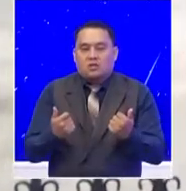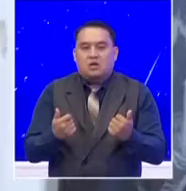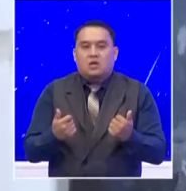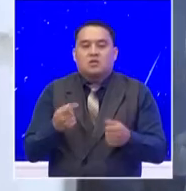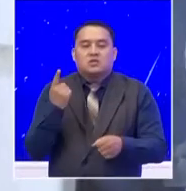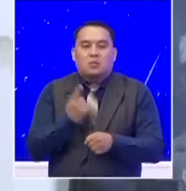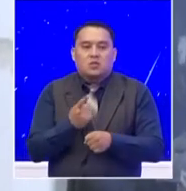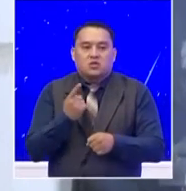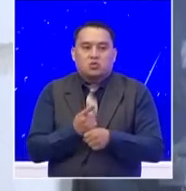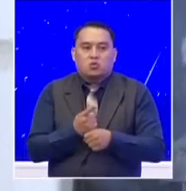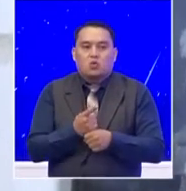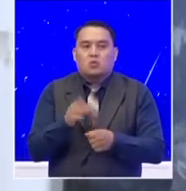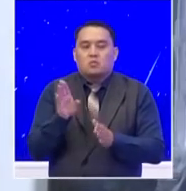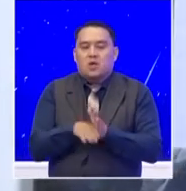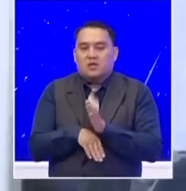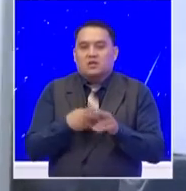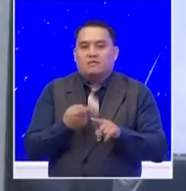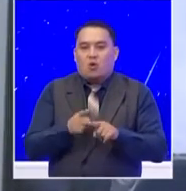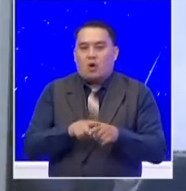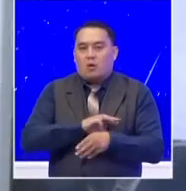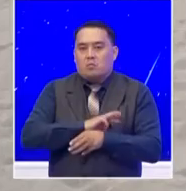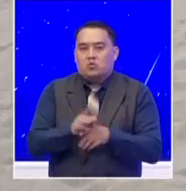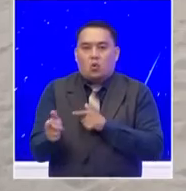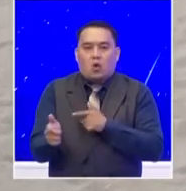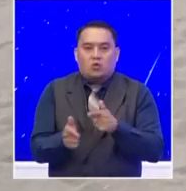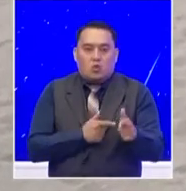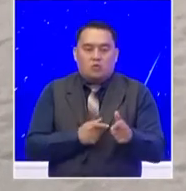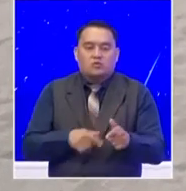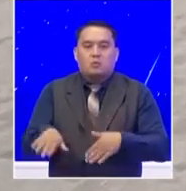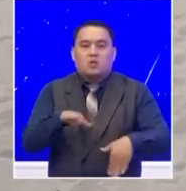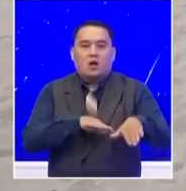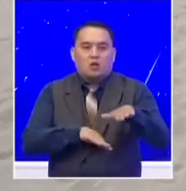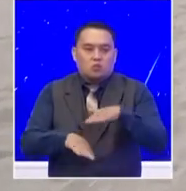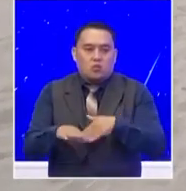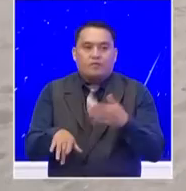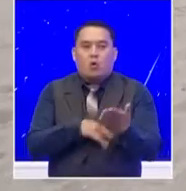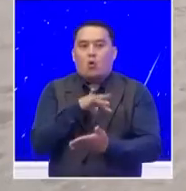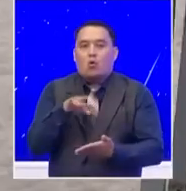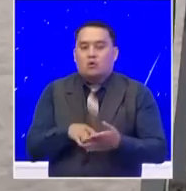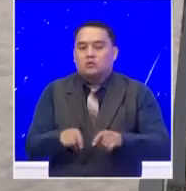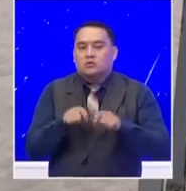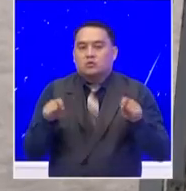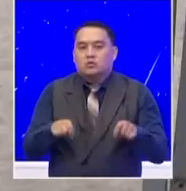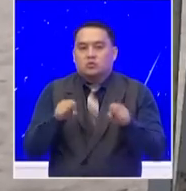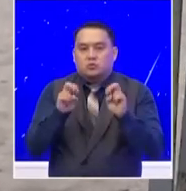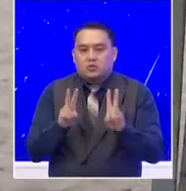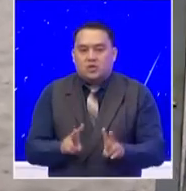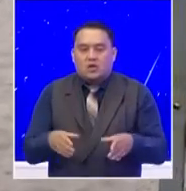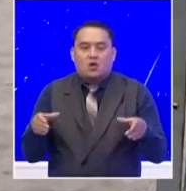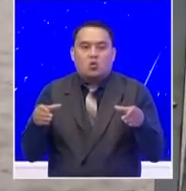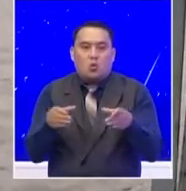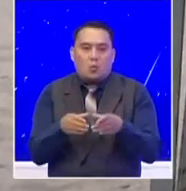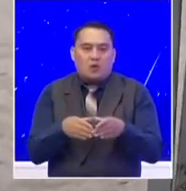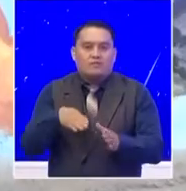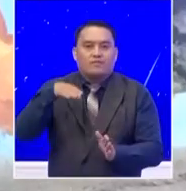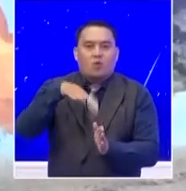отдых» категорически запрещен. С целью обеспечить готовность зон отдыха к пляжному сезону в городе была создана специальная рабочая группа. В